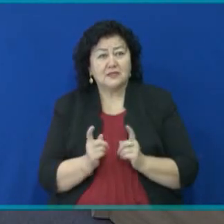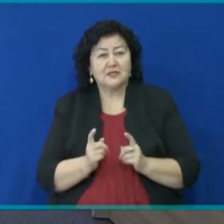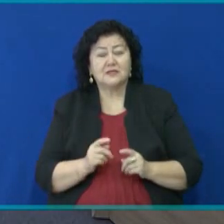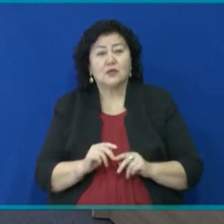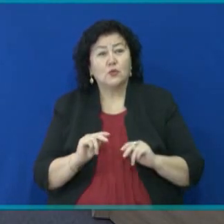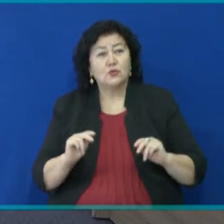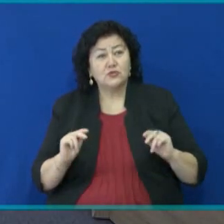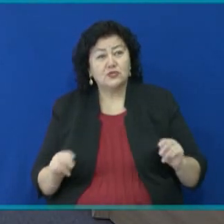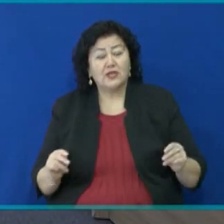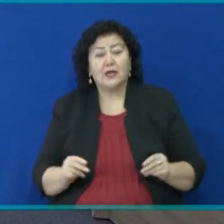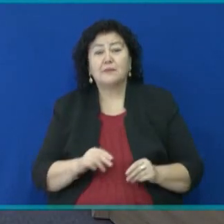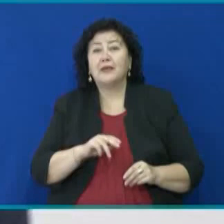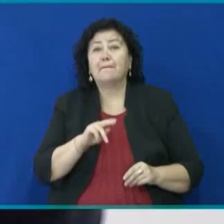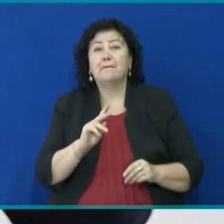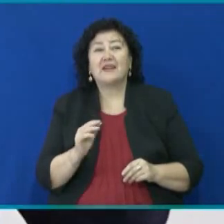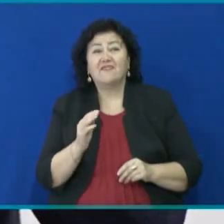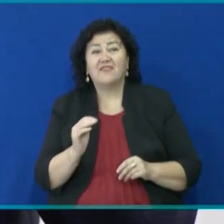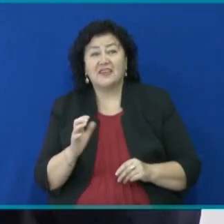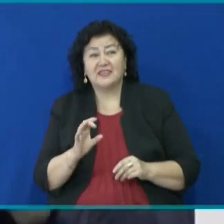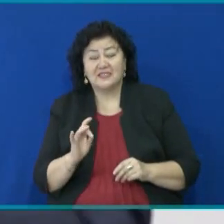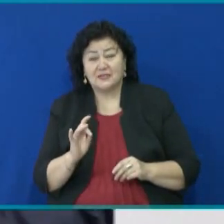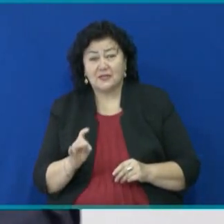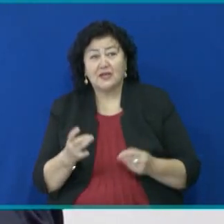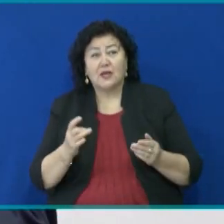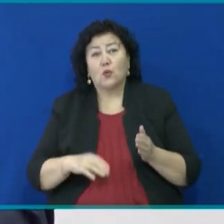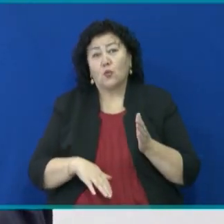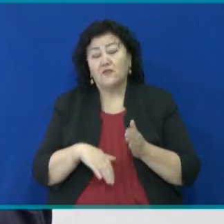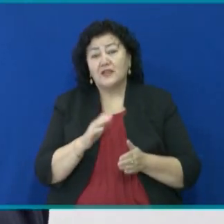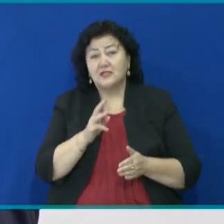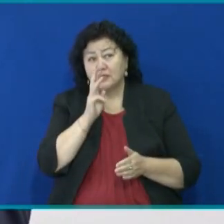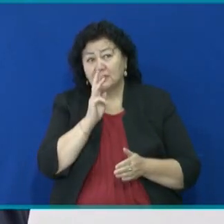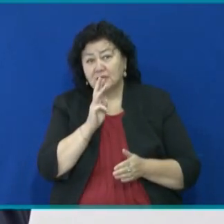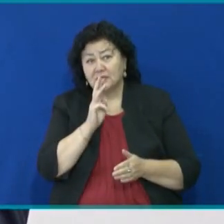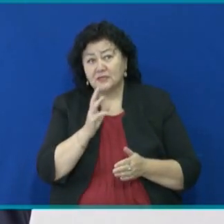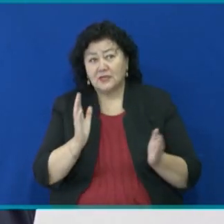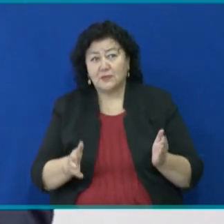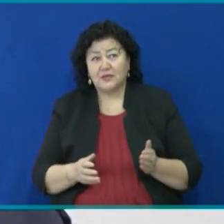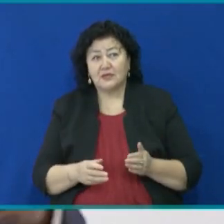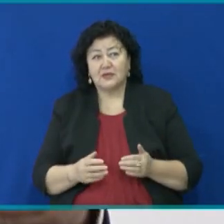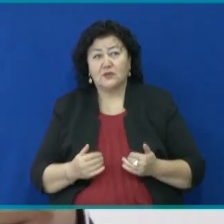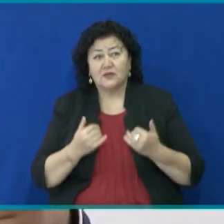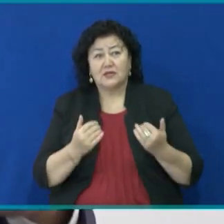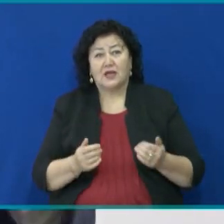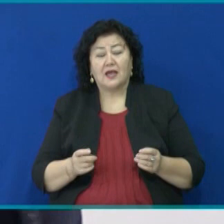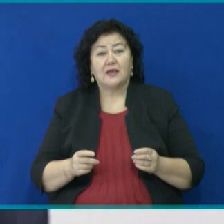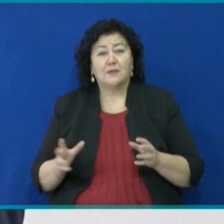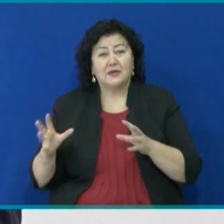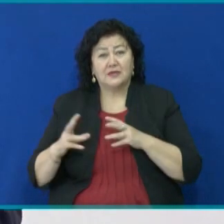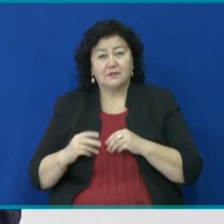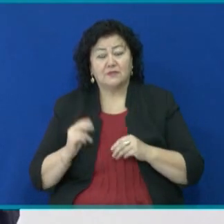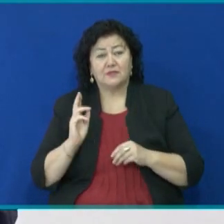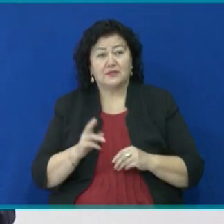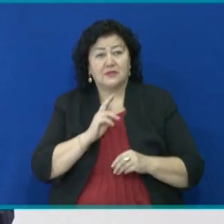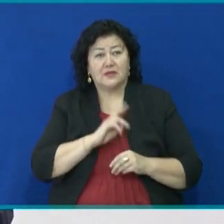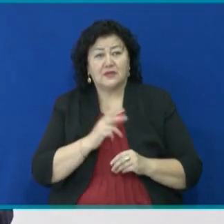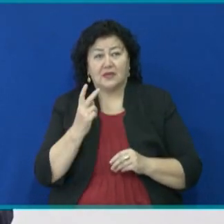профессорлардың жалақысы көтерілетінін айтты. Жақсы жаңалық, оқытушылар мен профессорларда, құрметті әріптестер, осы жылдан бастап 20%-ға